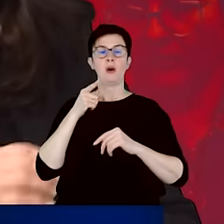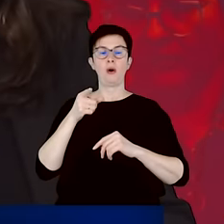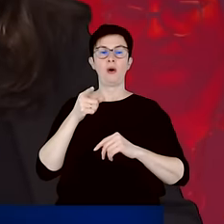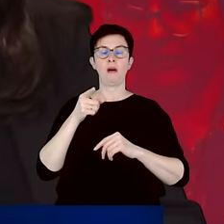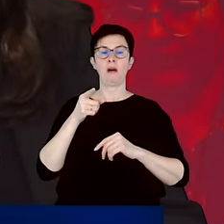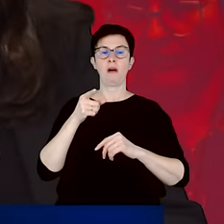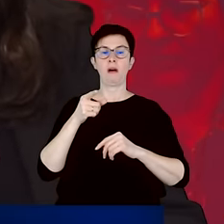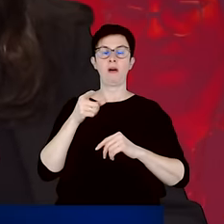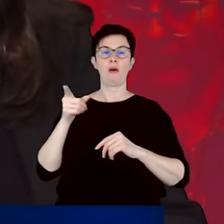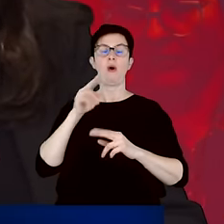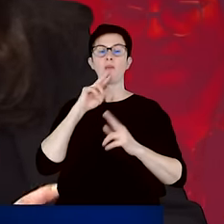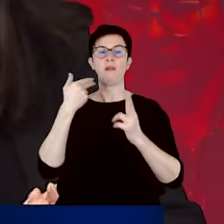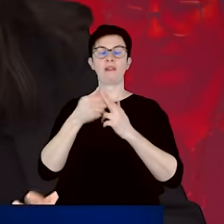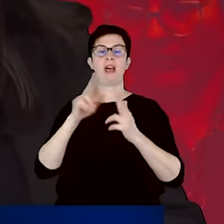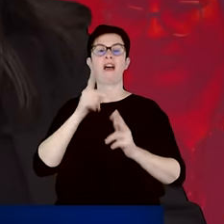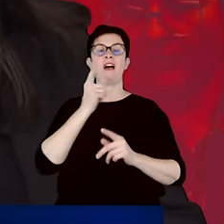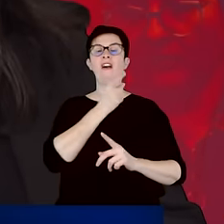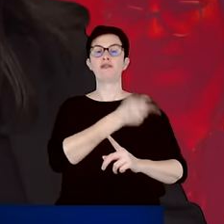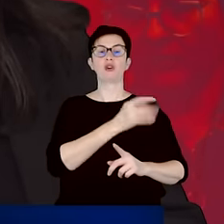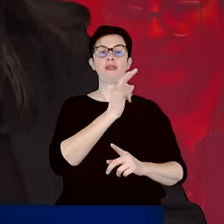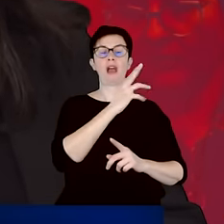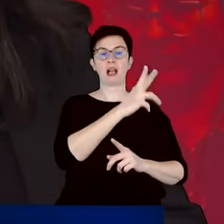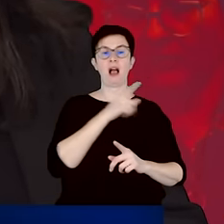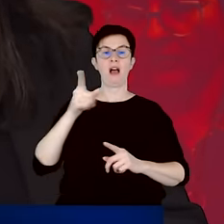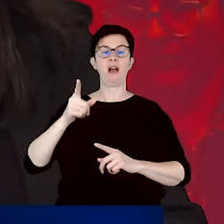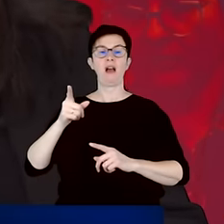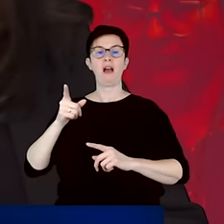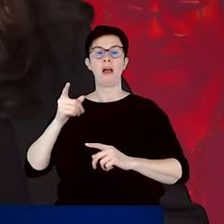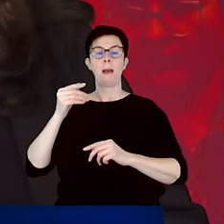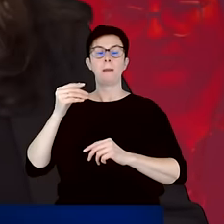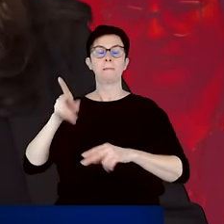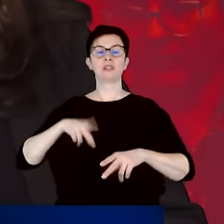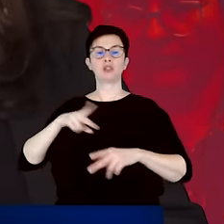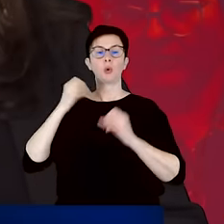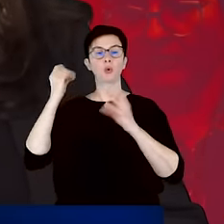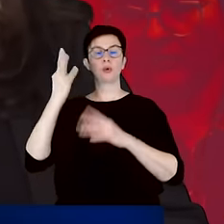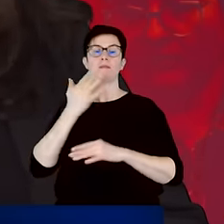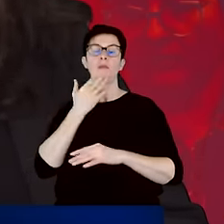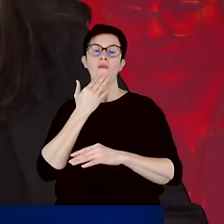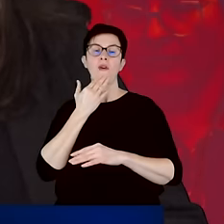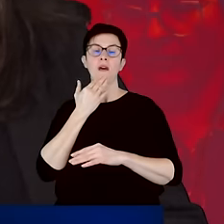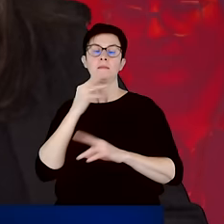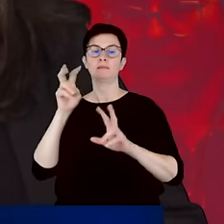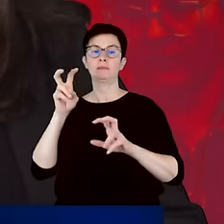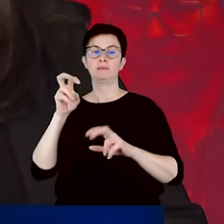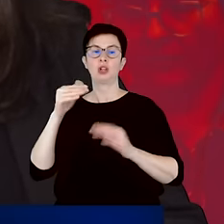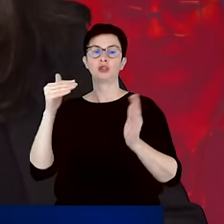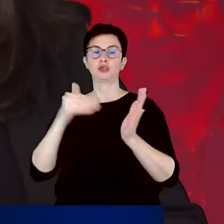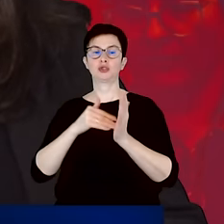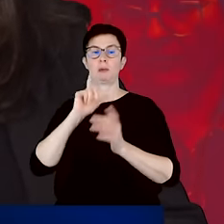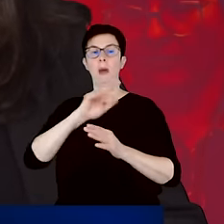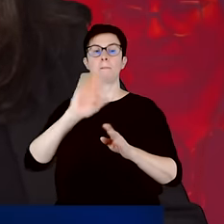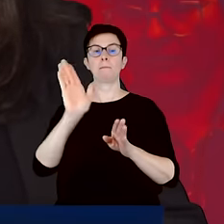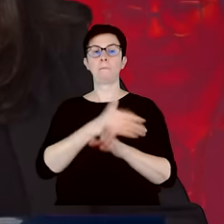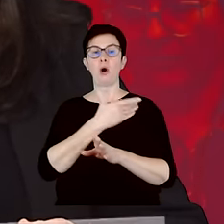odpowiada na wyrok Trybunału Konstytucyjnego co do mocy prawnej tego wyroku. cytat, należy je pomijać w obrocie